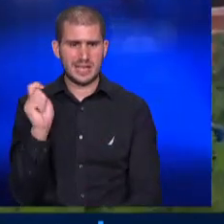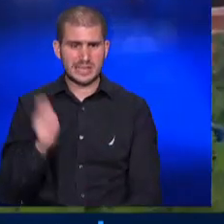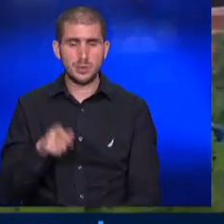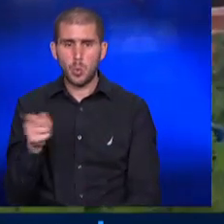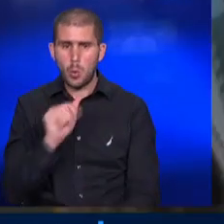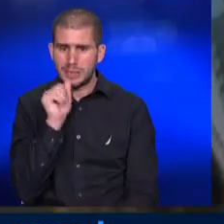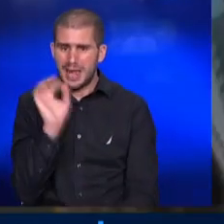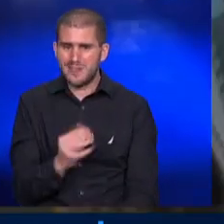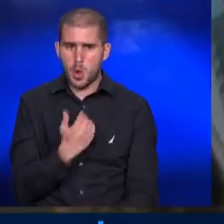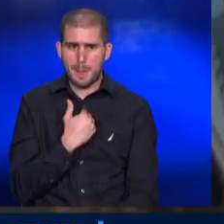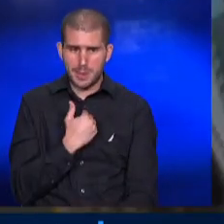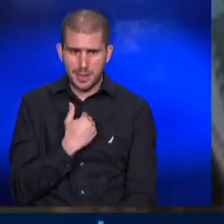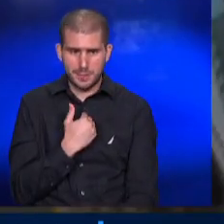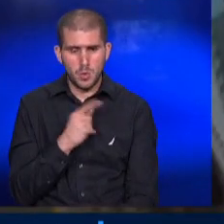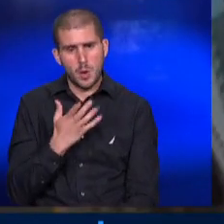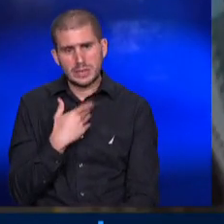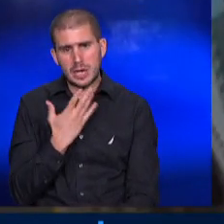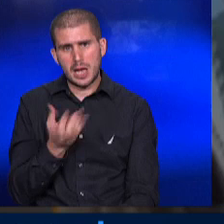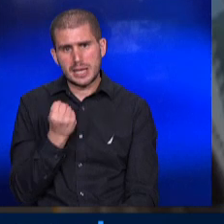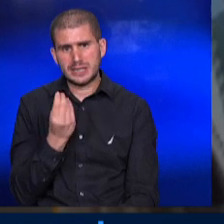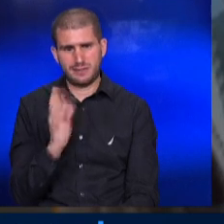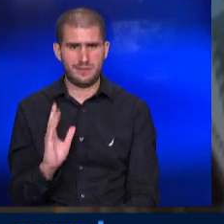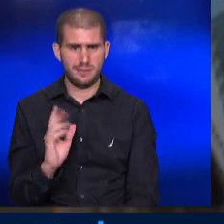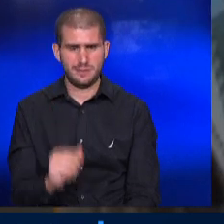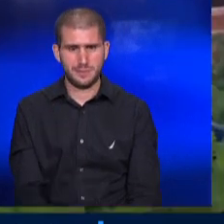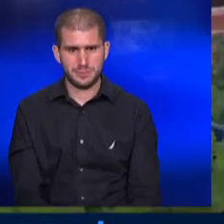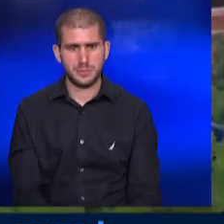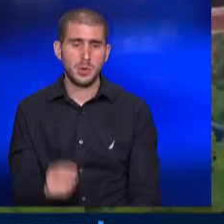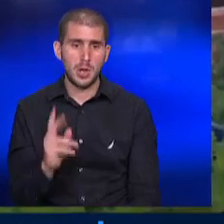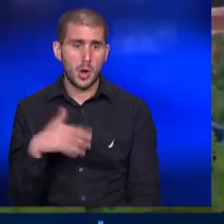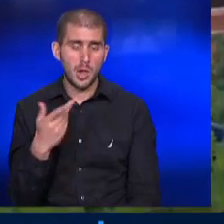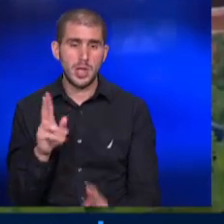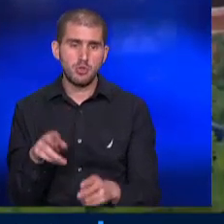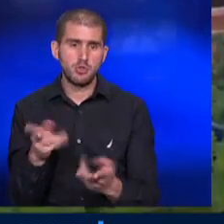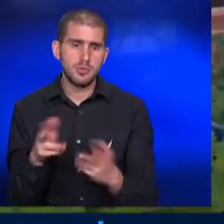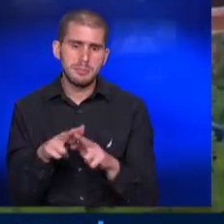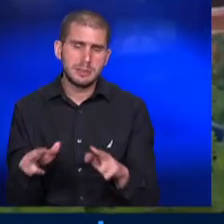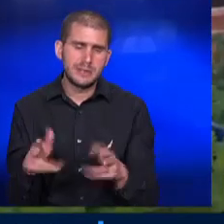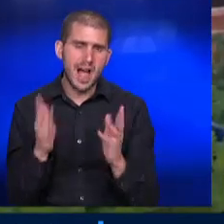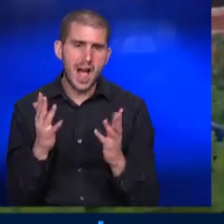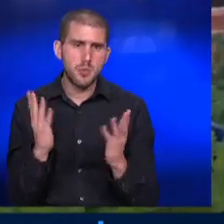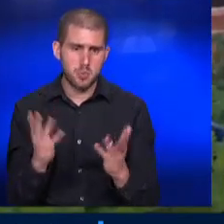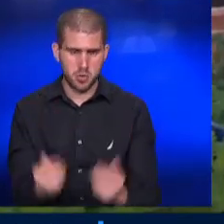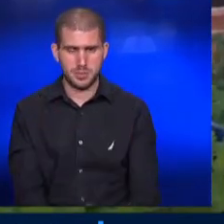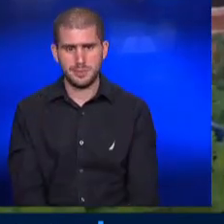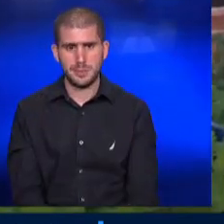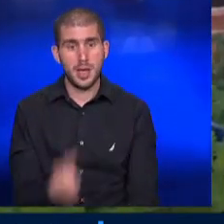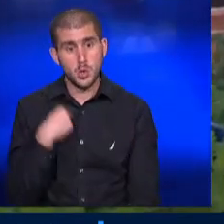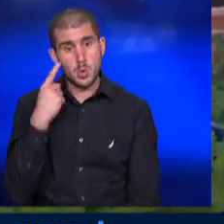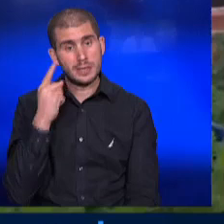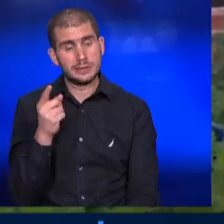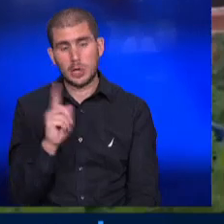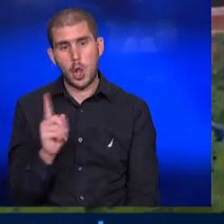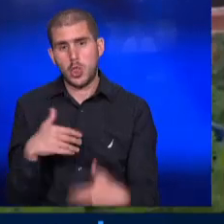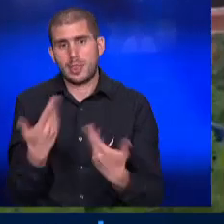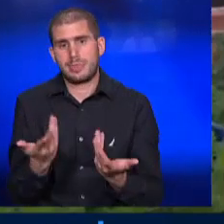שהוא לא רצה לפגוע בי, כן? הוא רק רצה כסף לקחת. אז יכול להיות שיש לו פשוט מצב מאוד חמור. אני יודעת שזה עדיין